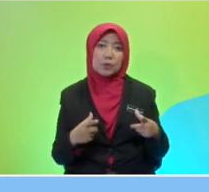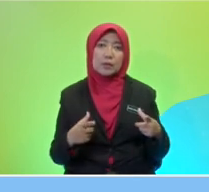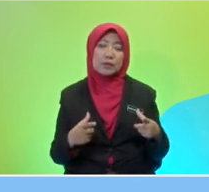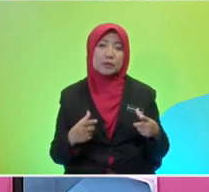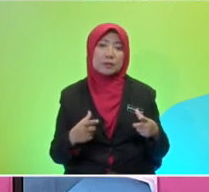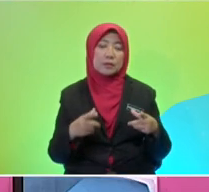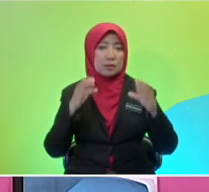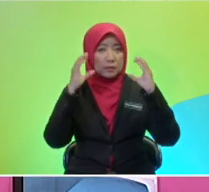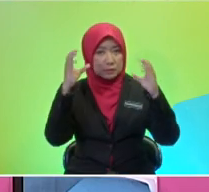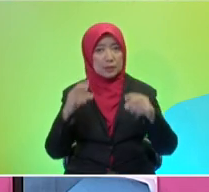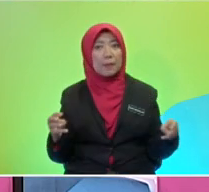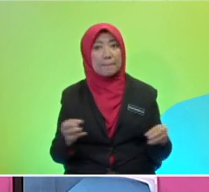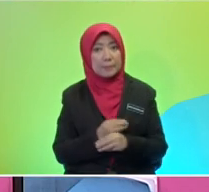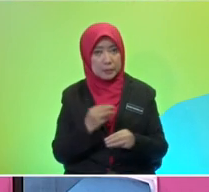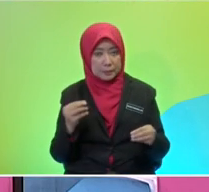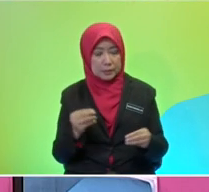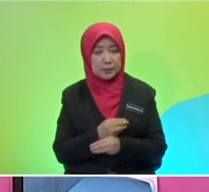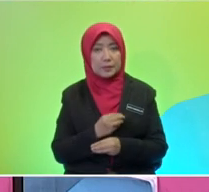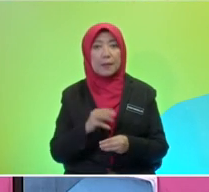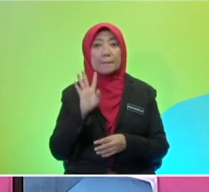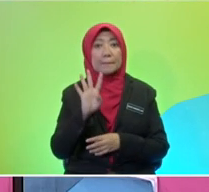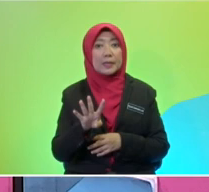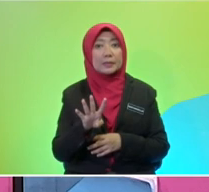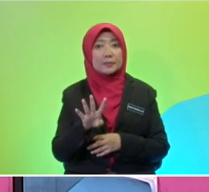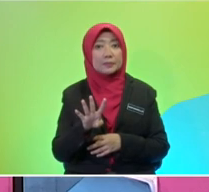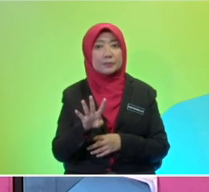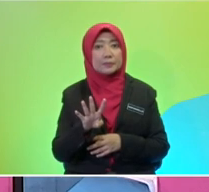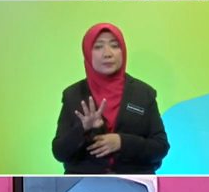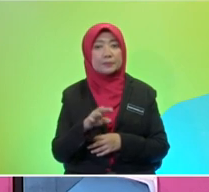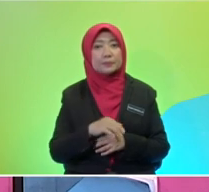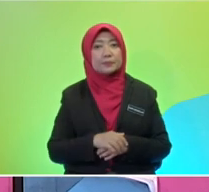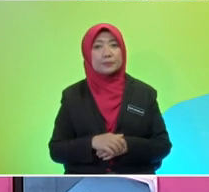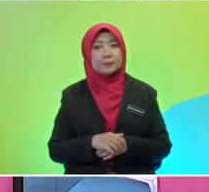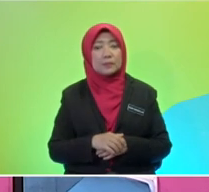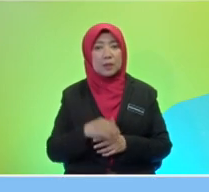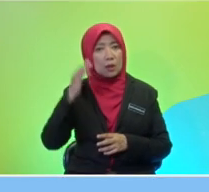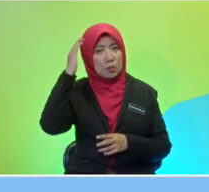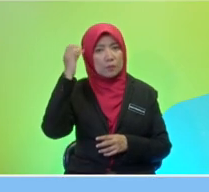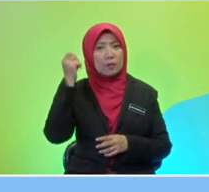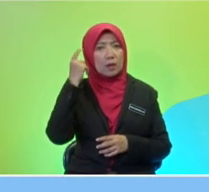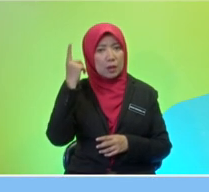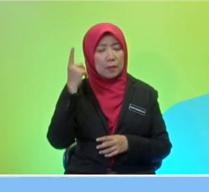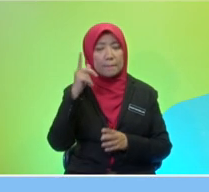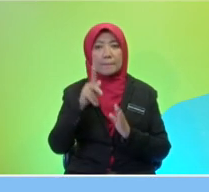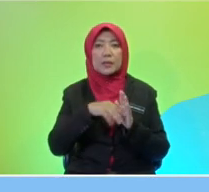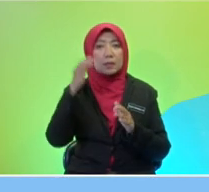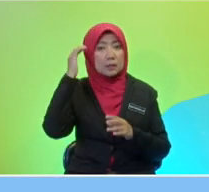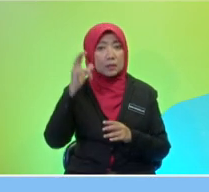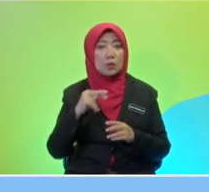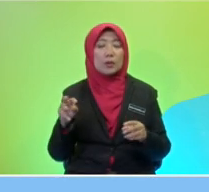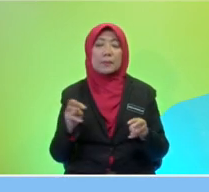asas matematika dan seterusnya yang keempat tahu paham pengetahuan matematika